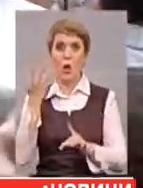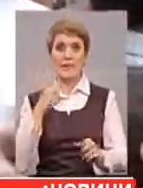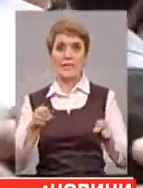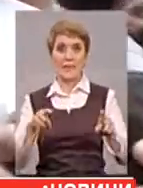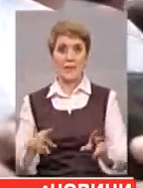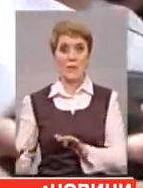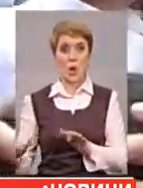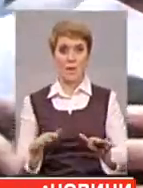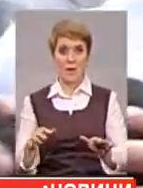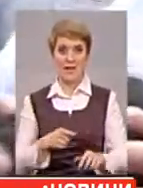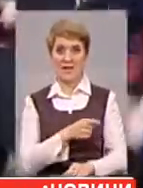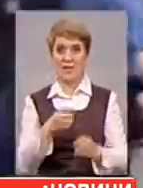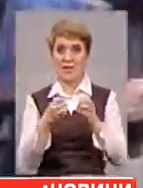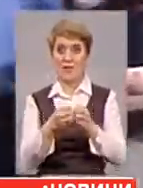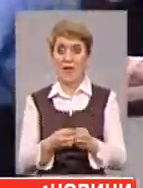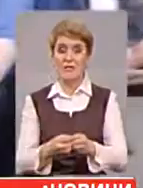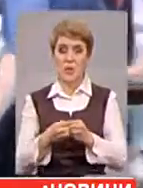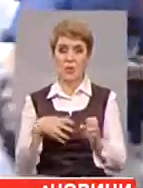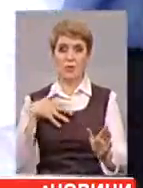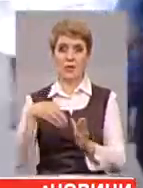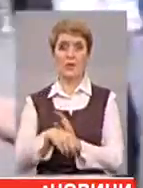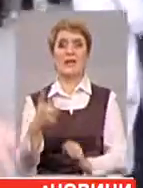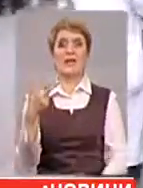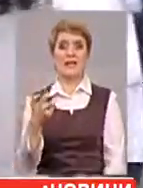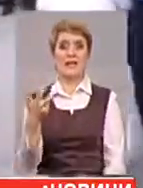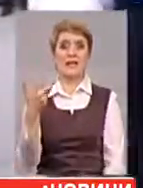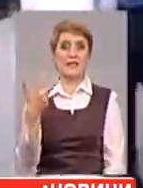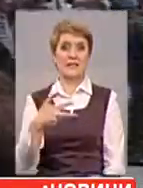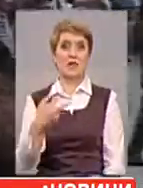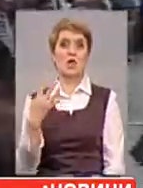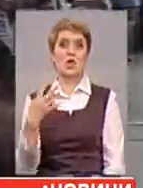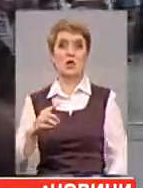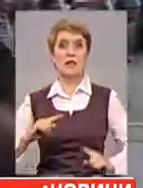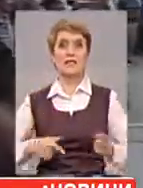яка тривала 10 годин, загинули 334 заручники, більшість – діти.